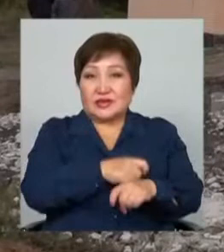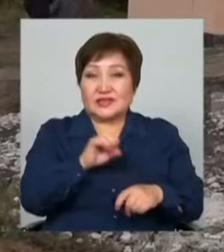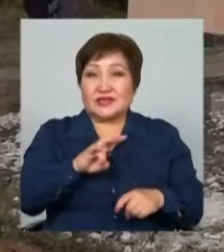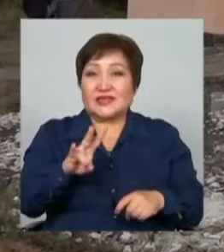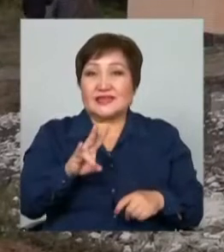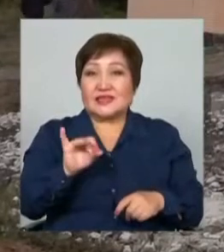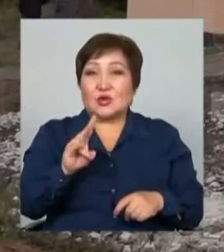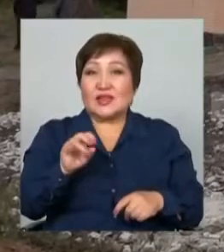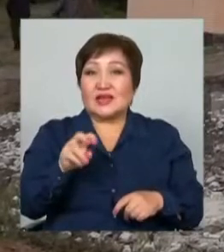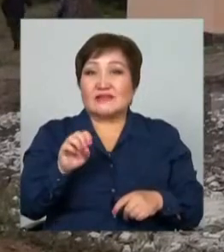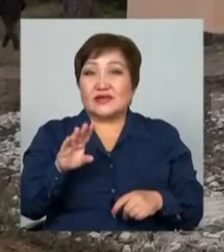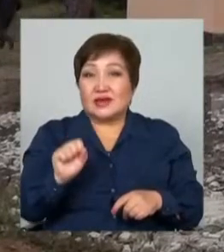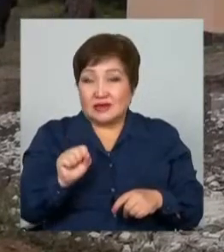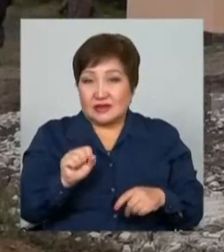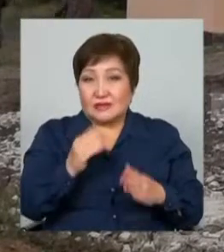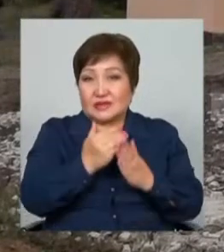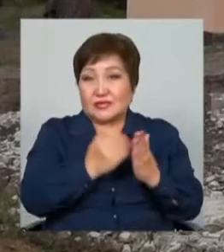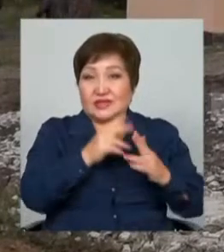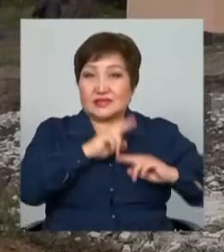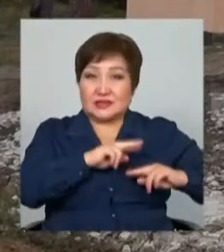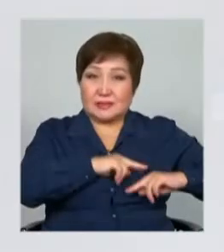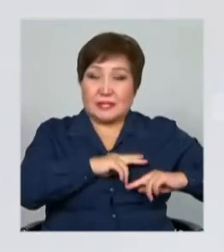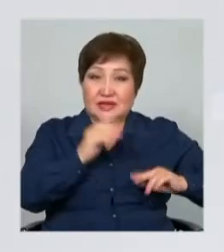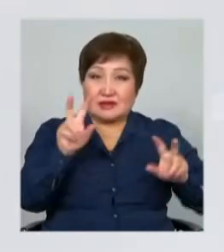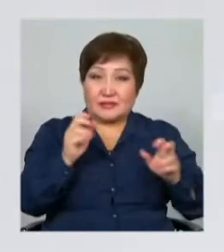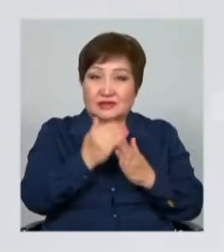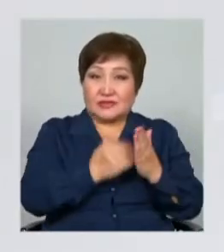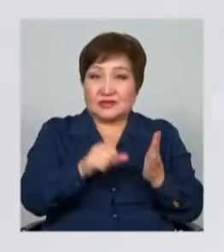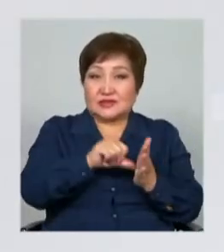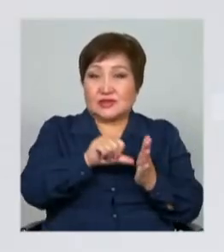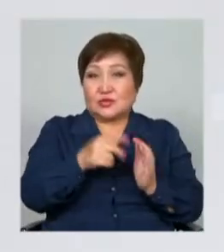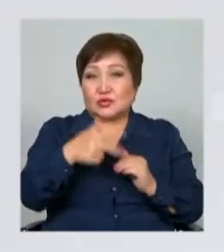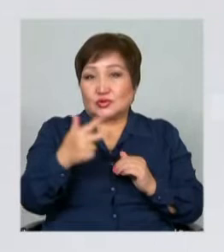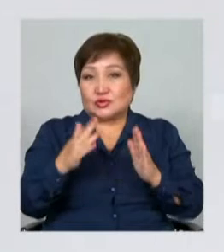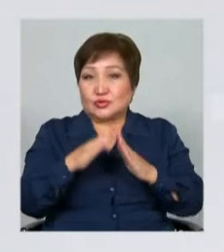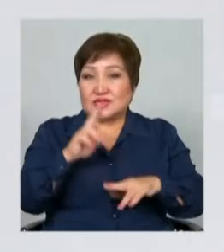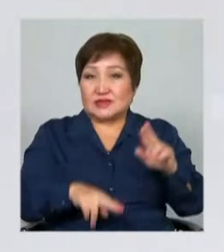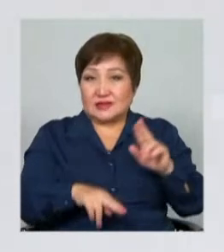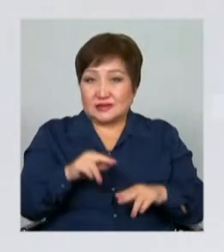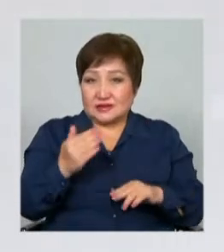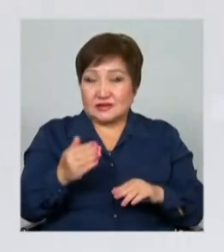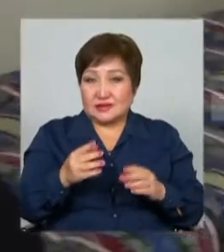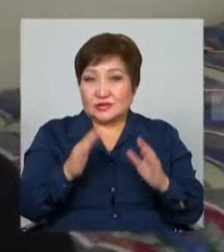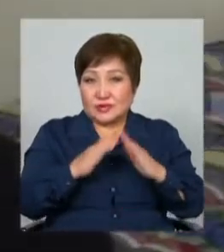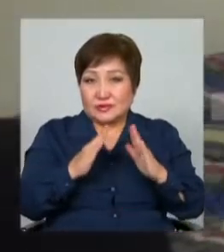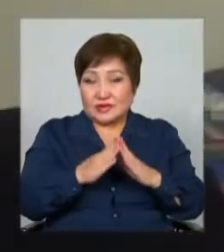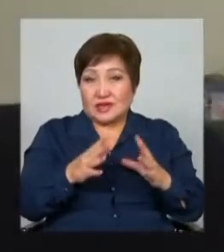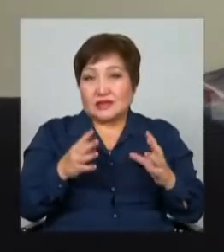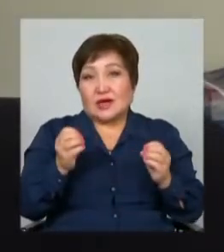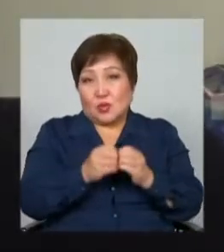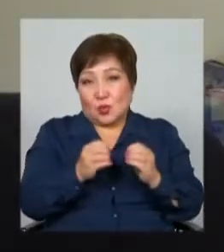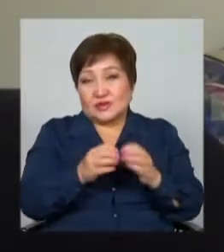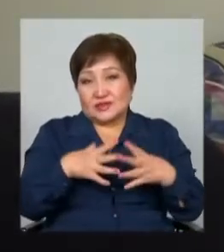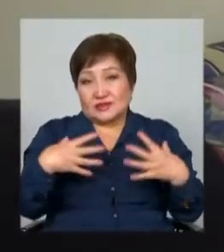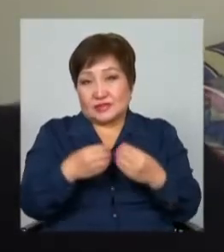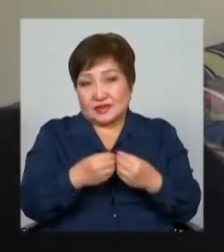ауылында еңбек бағдарламасына қатысушыларға 30 үй салынған еді. Енді сол баспаналарға 10 этникалық отбасы қоныстанды. Қандастарға